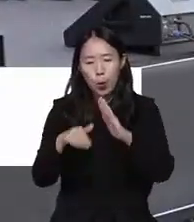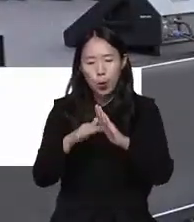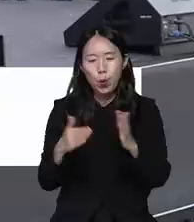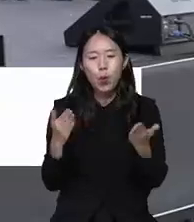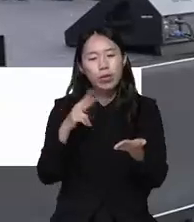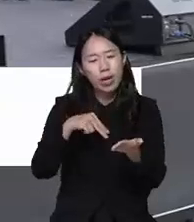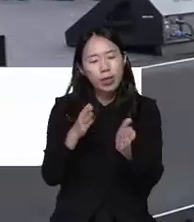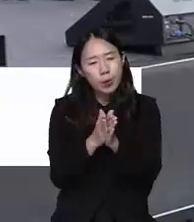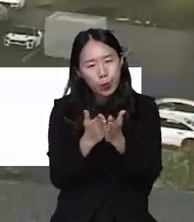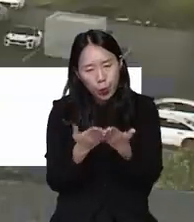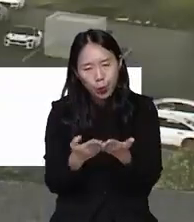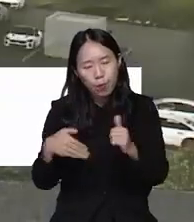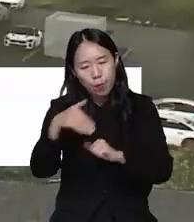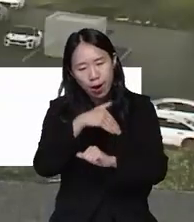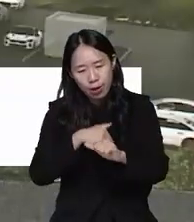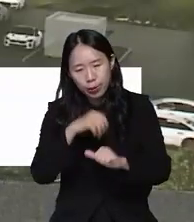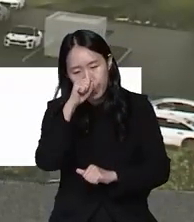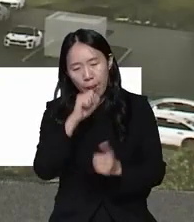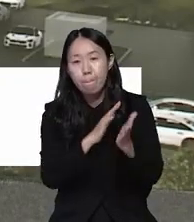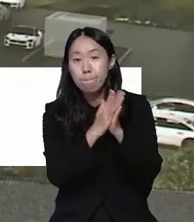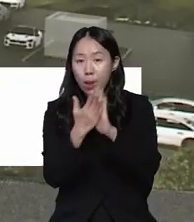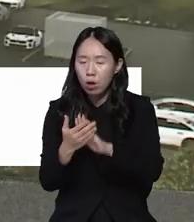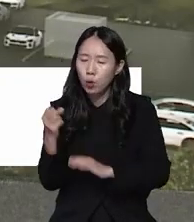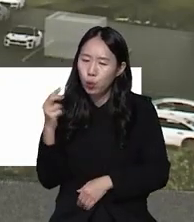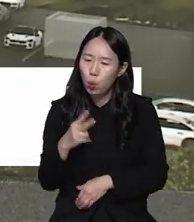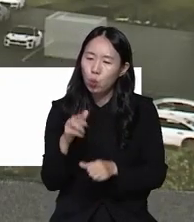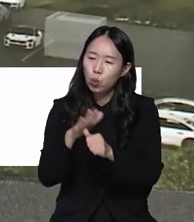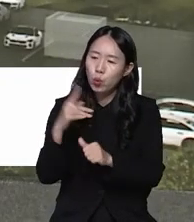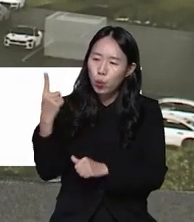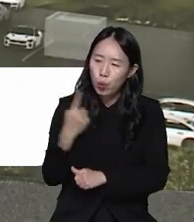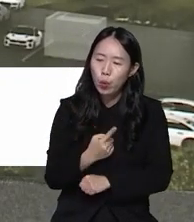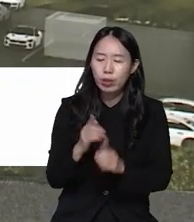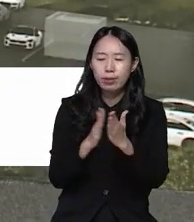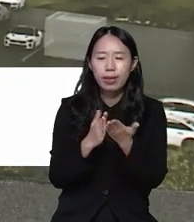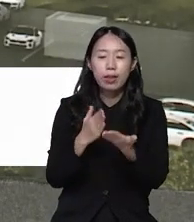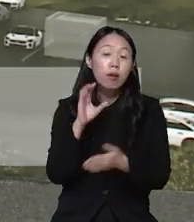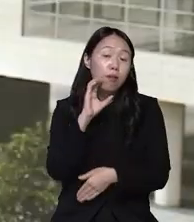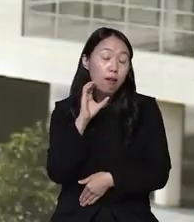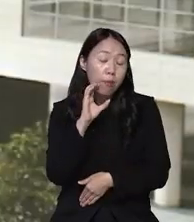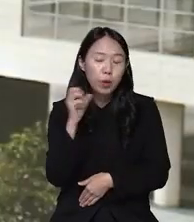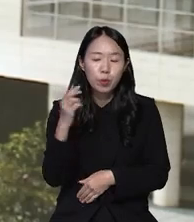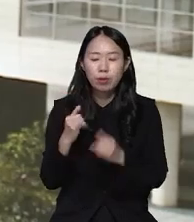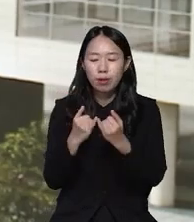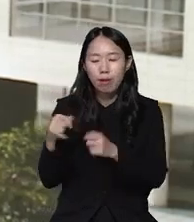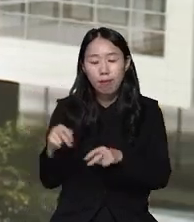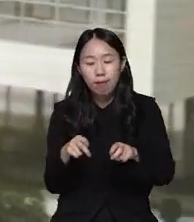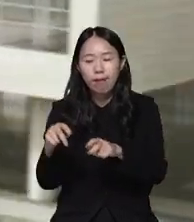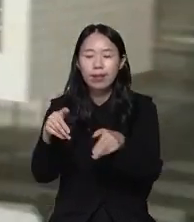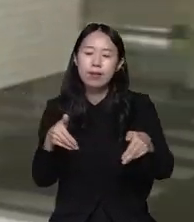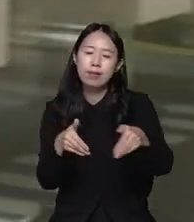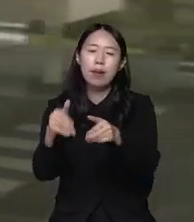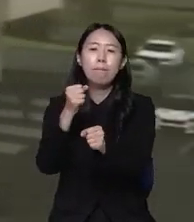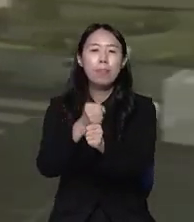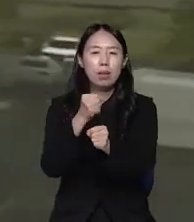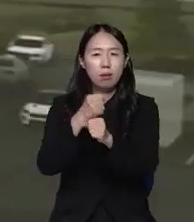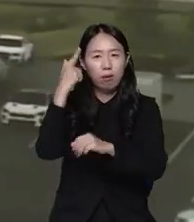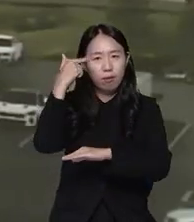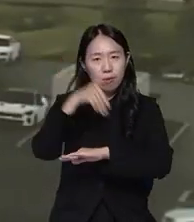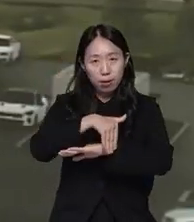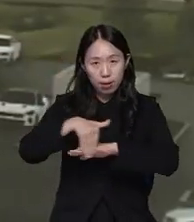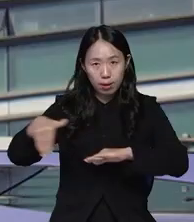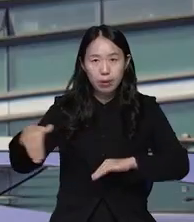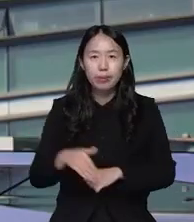질을 확대하고 소년이 온다 북카페 등을 포함한 인문학 산책길을 조성하겠다는 구상을 내놨습니다.